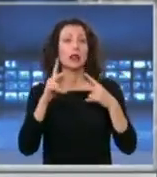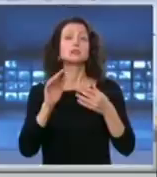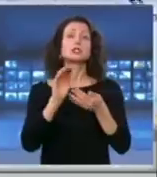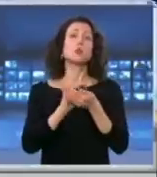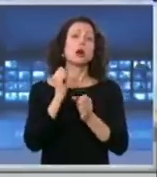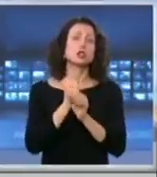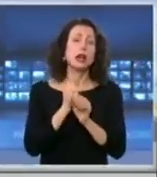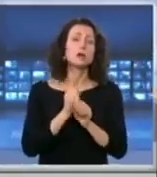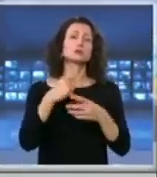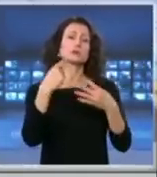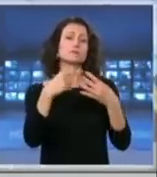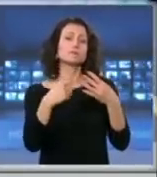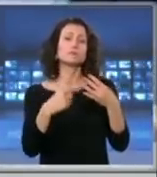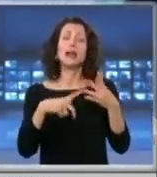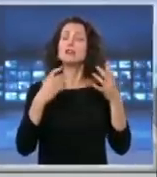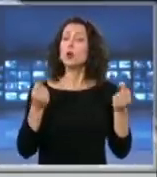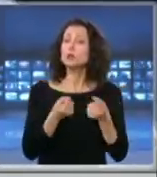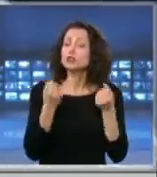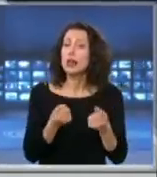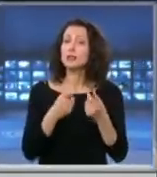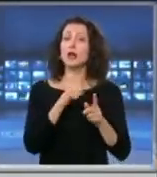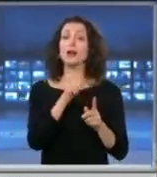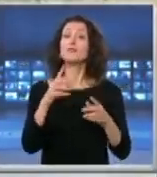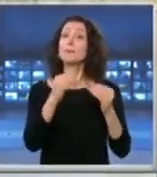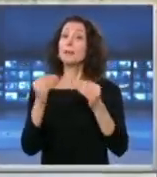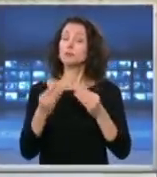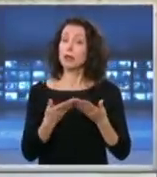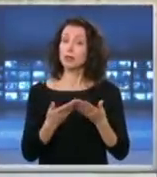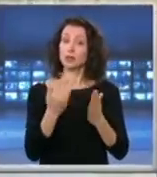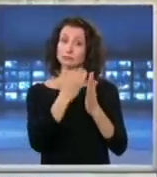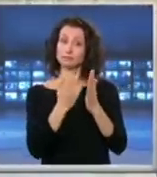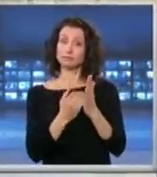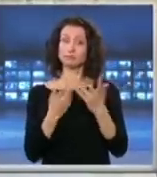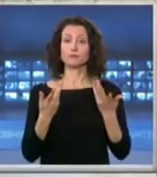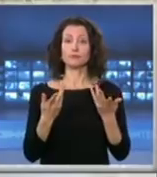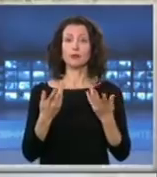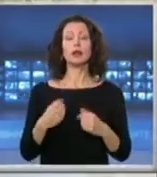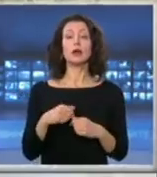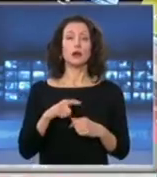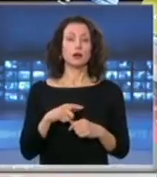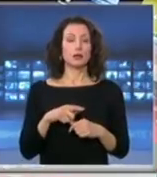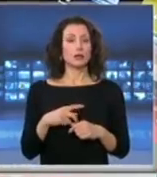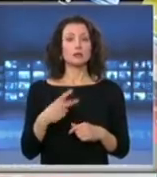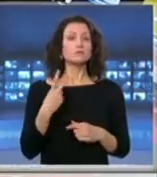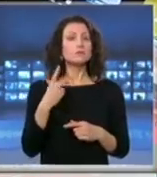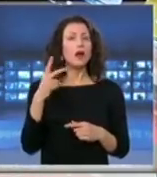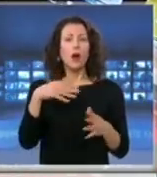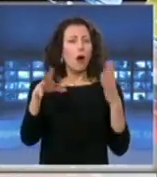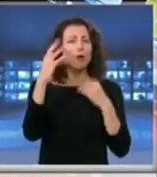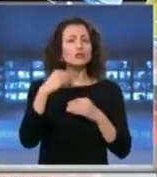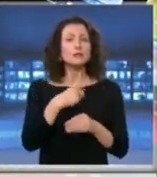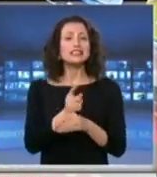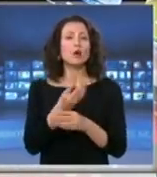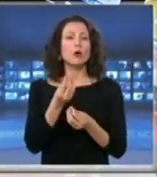какво, какви упражнения, по какви предмети. Последно учихме за секунда. От ресорното министерство